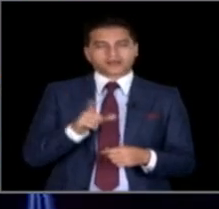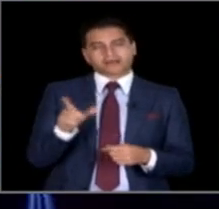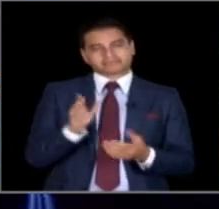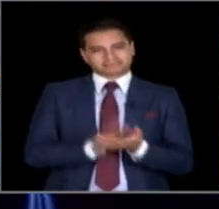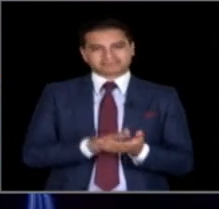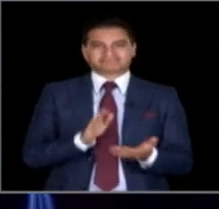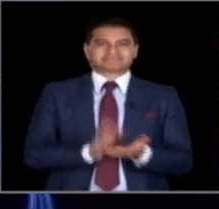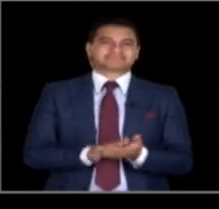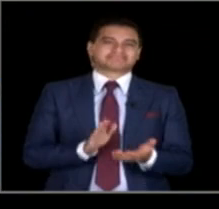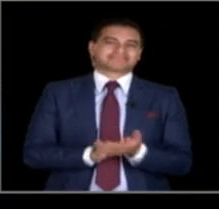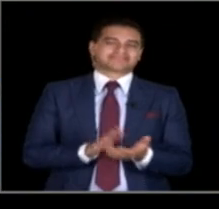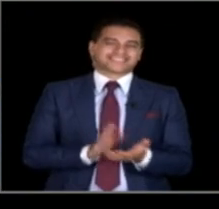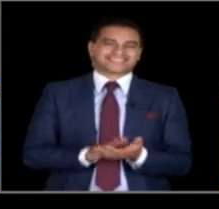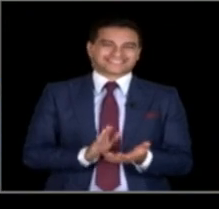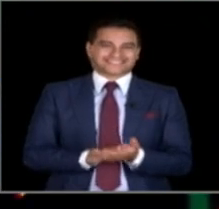صحيحة.